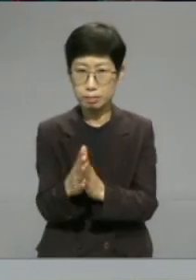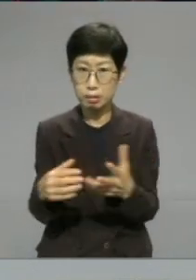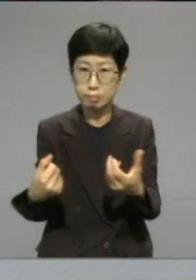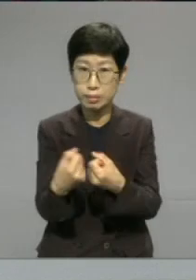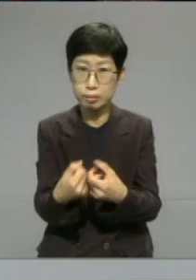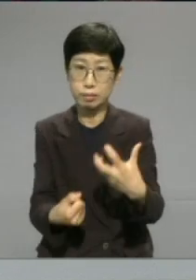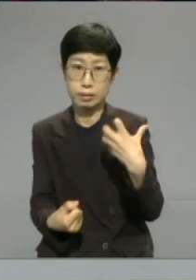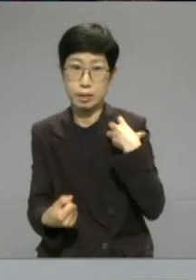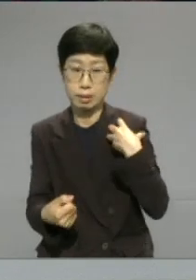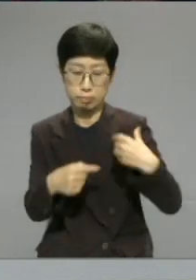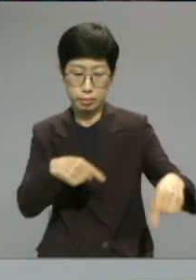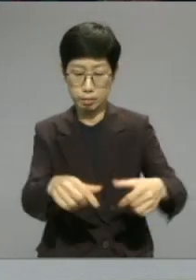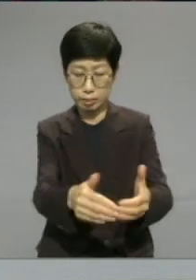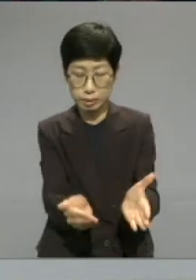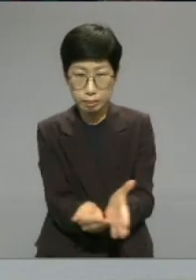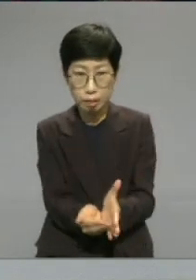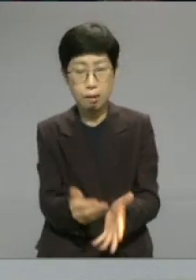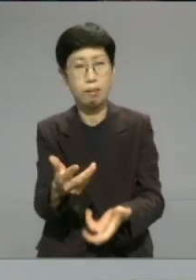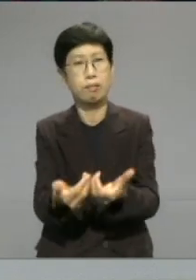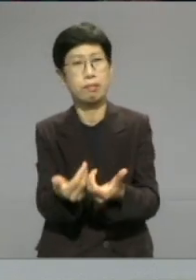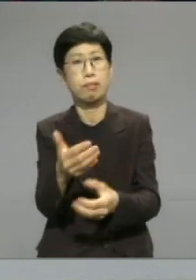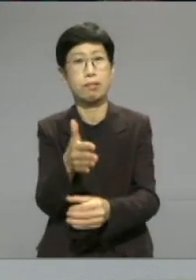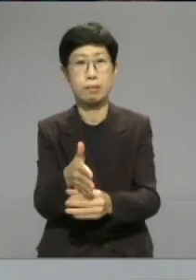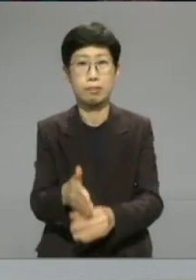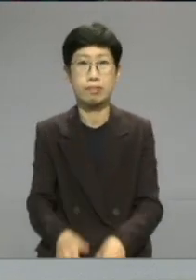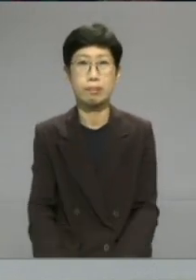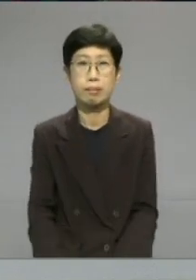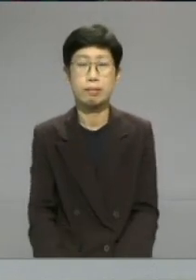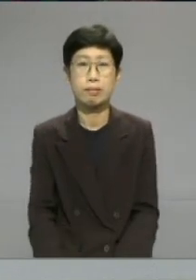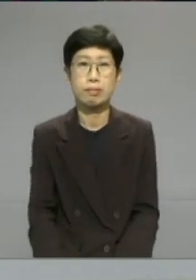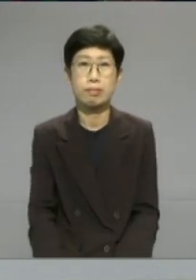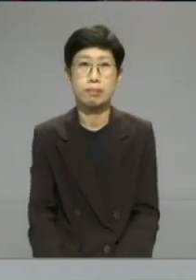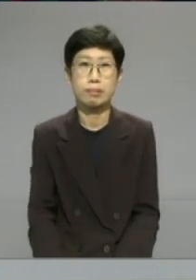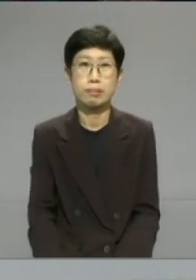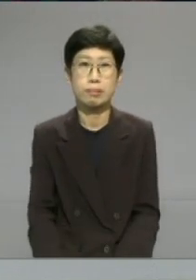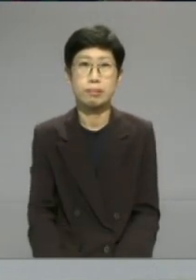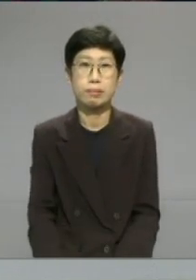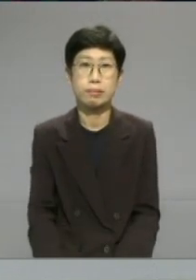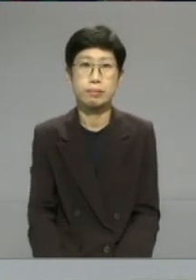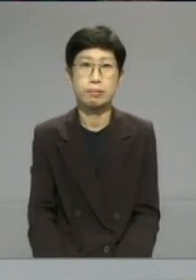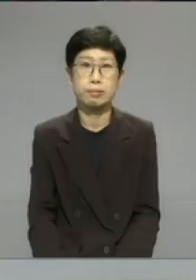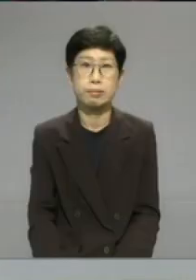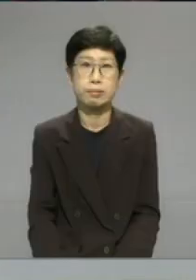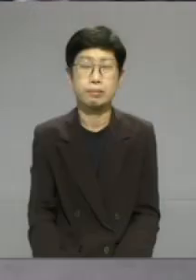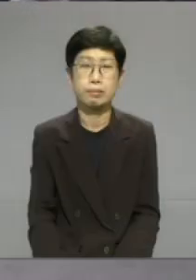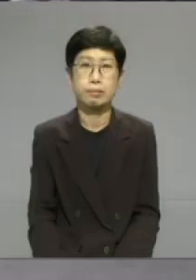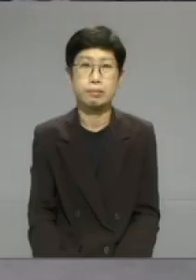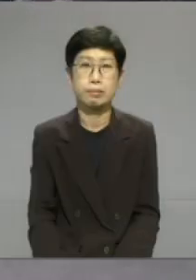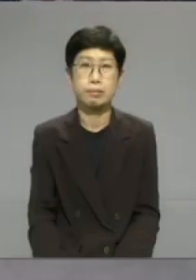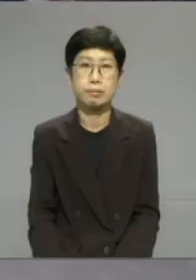기존 정치 세력은 균열 양상을 일으키고 있습니다. 윤서영 월드 리포터입니다.